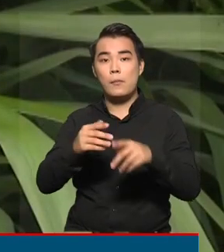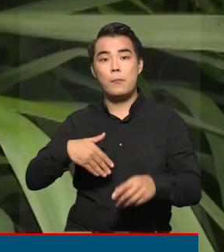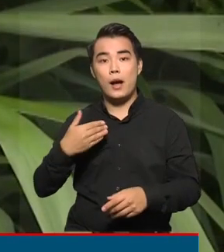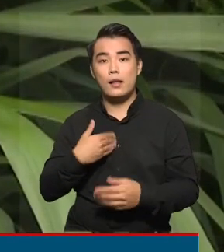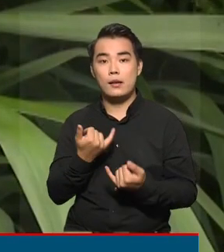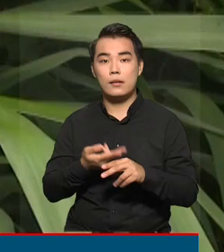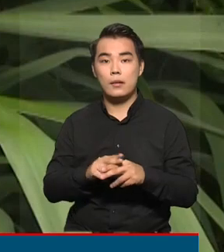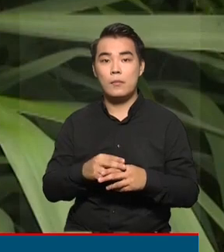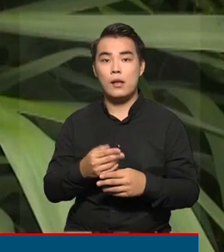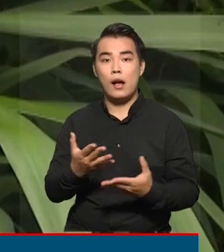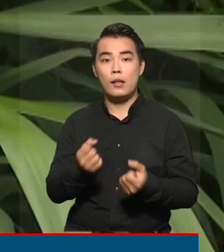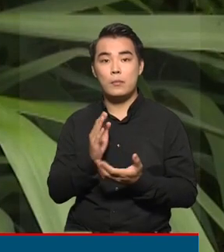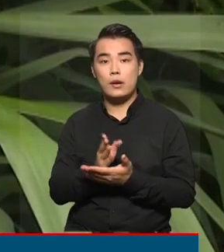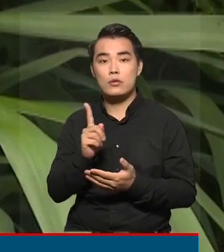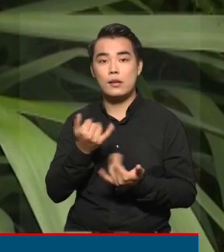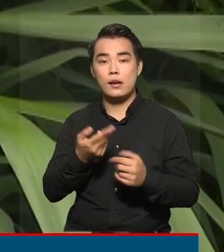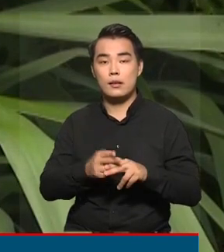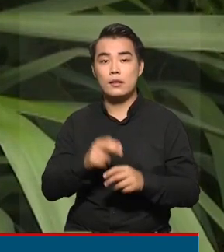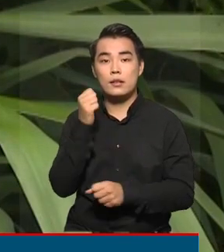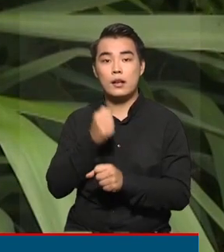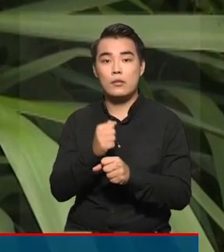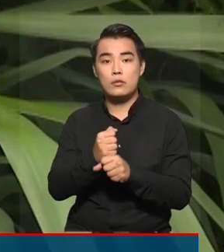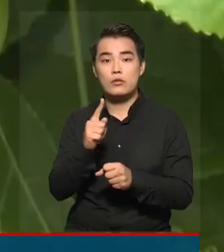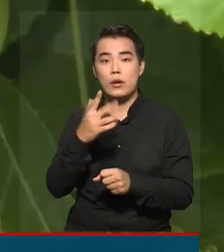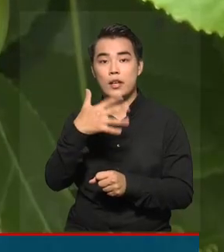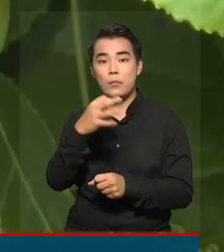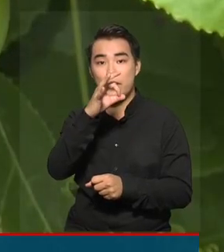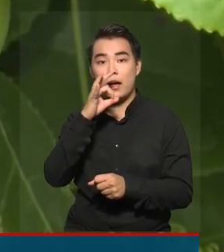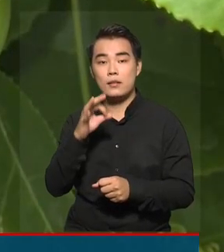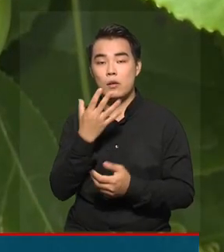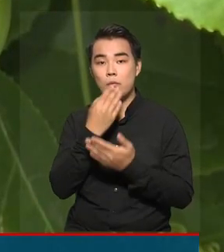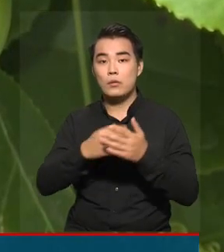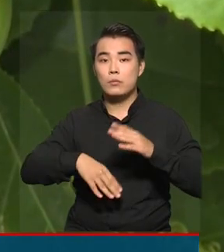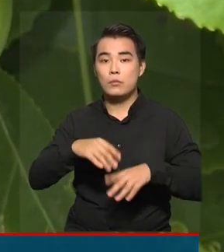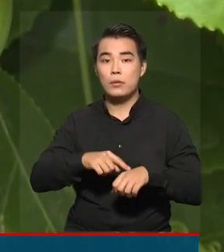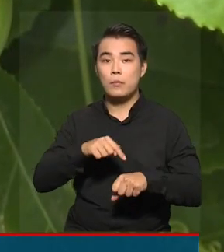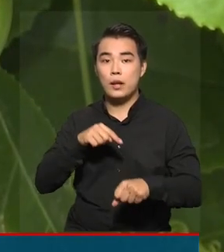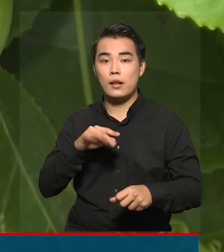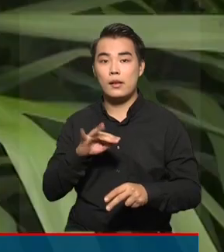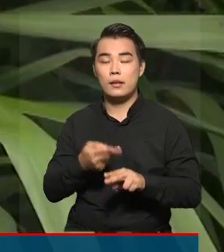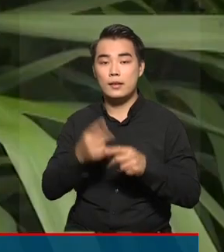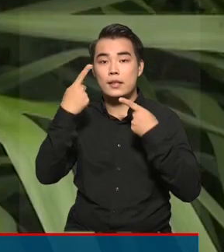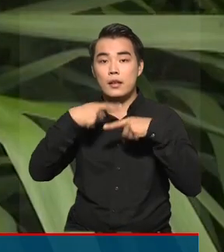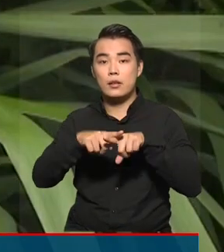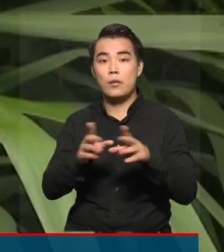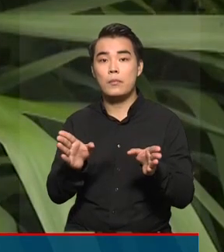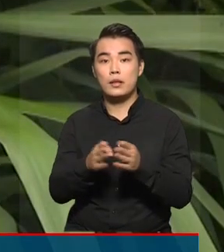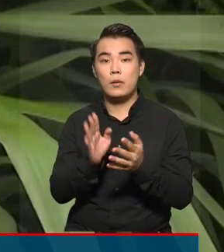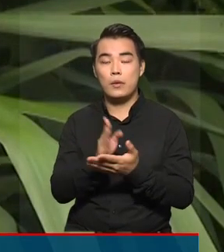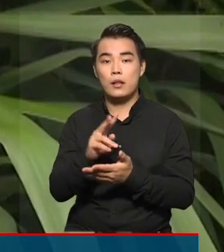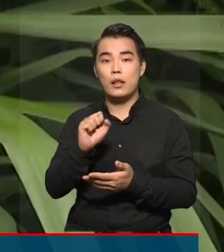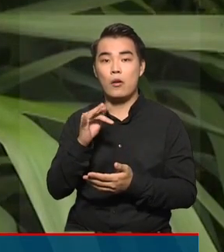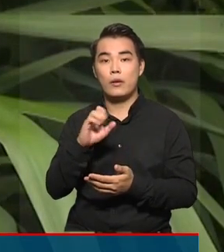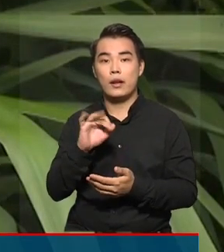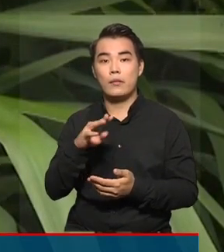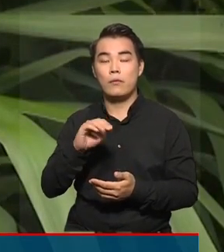тиімді пайдаланып жатырмыз. Біз өзіміздің жұмысымыздың 50% қолмен істесек, қалғандарын технология арқылы істеп жатырмыз. Флора мен фаунаны